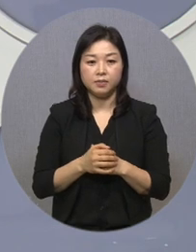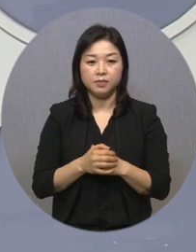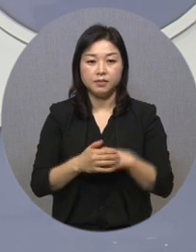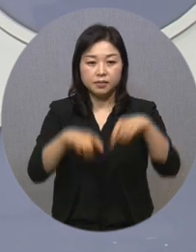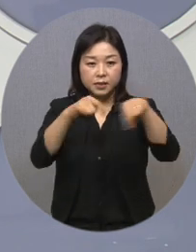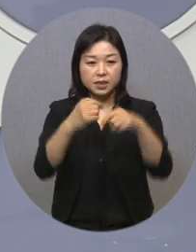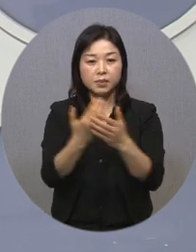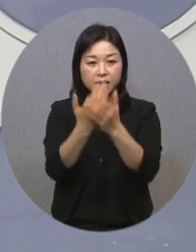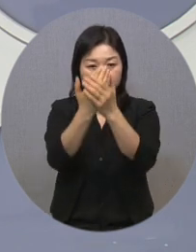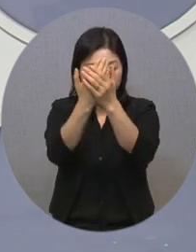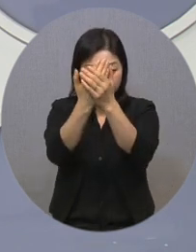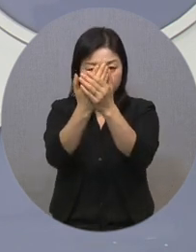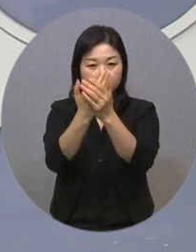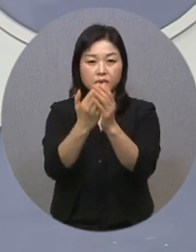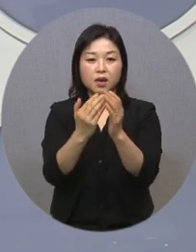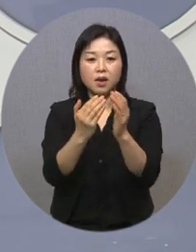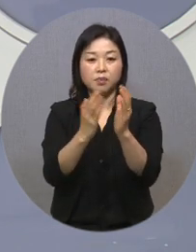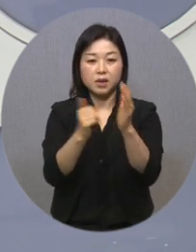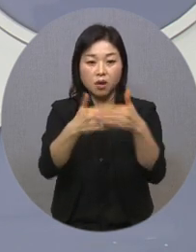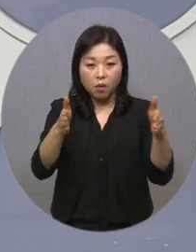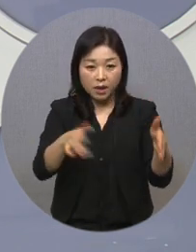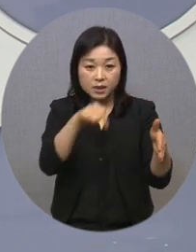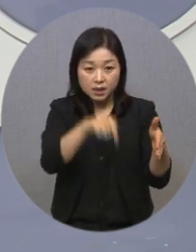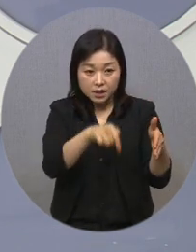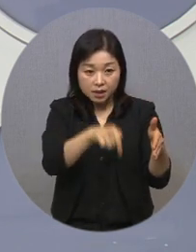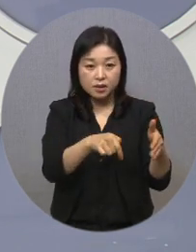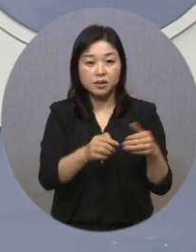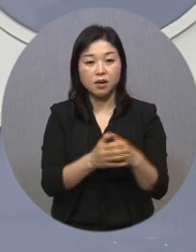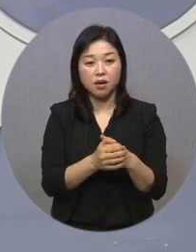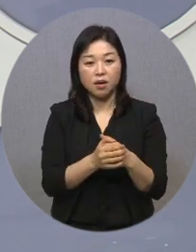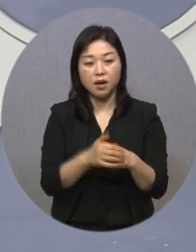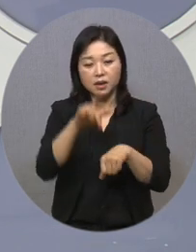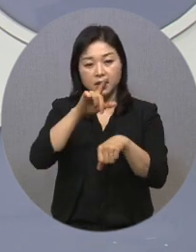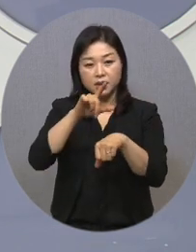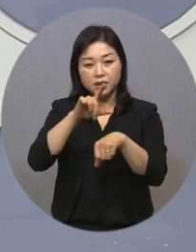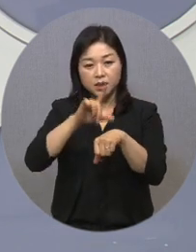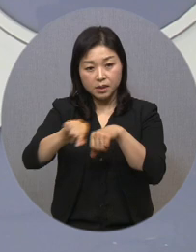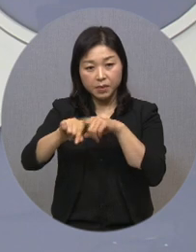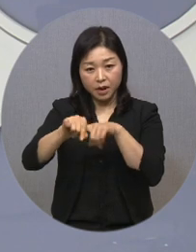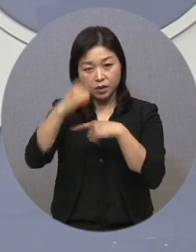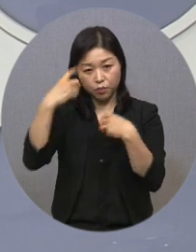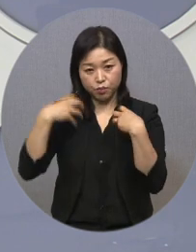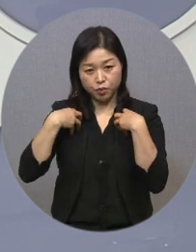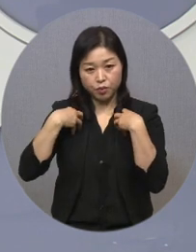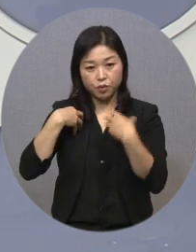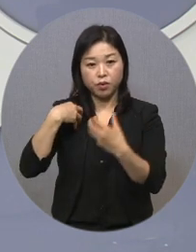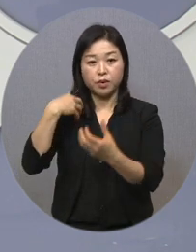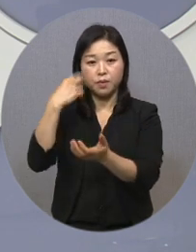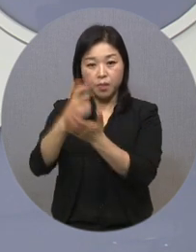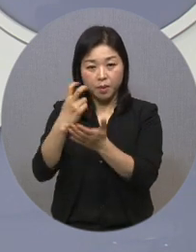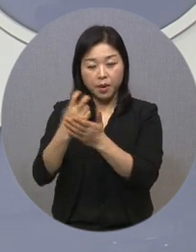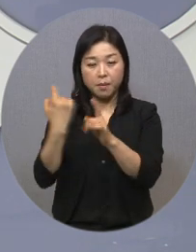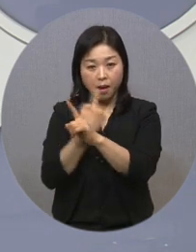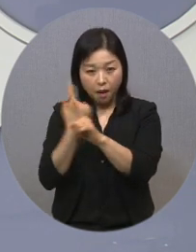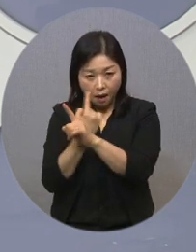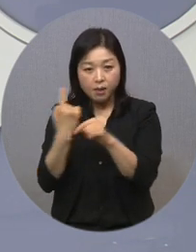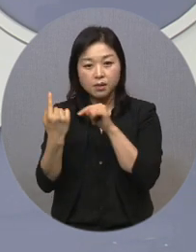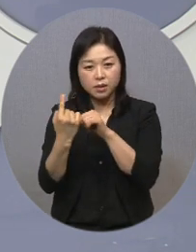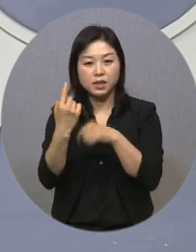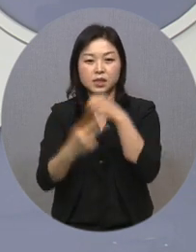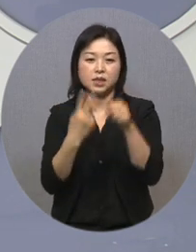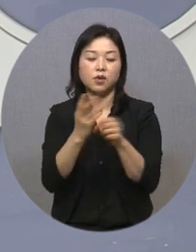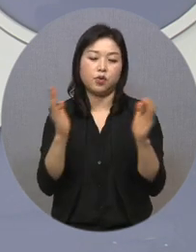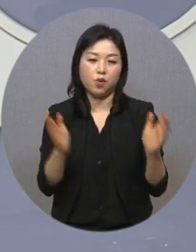자치발전비서관실에 있으면서 지방자치법 전면 개정안을 2년간 이 준비, 개정 준비를 할